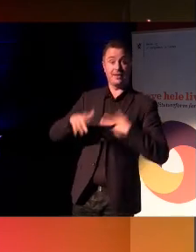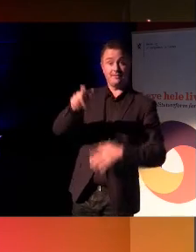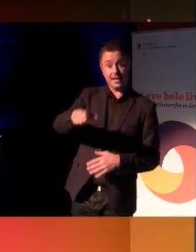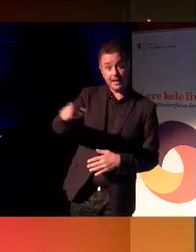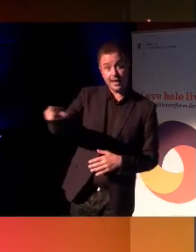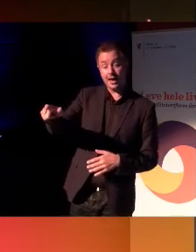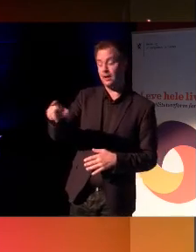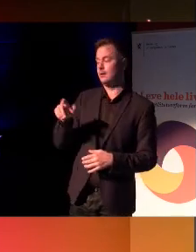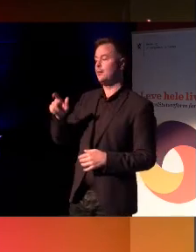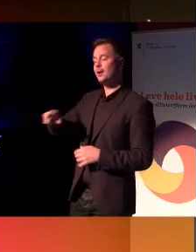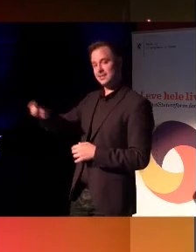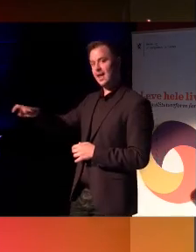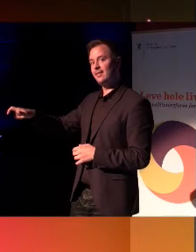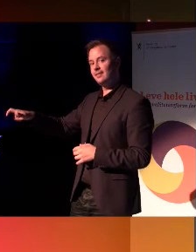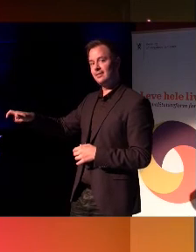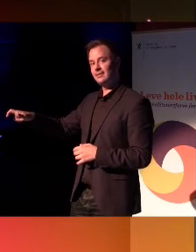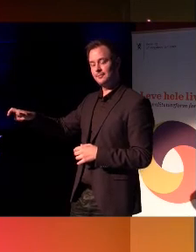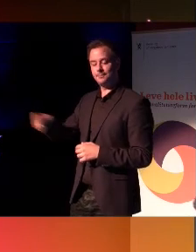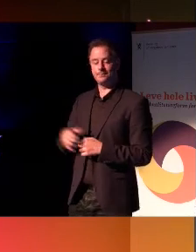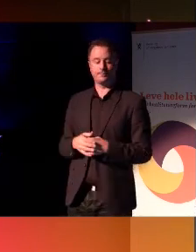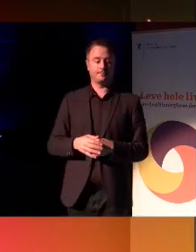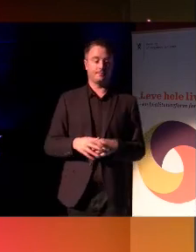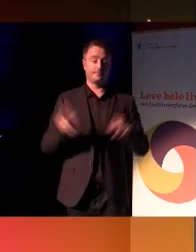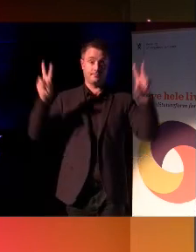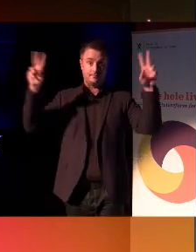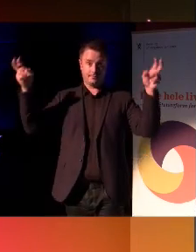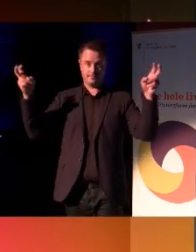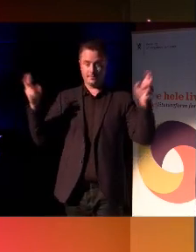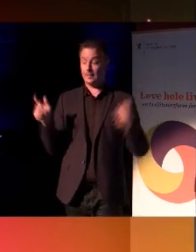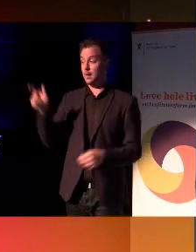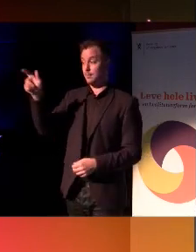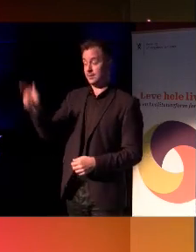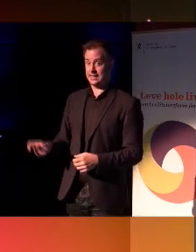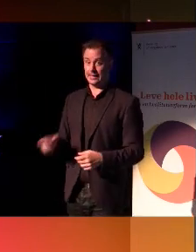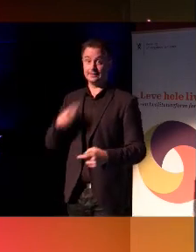Dette er utsagn fra ene pasienten.